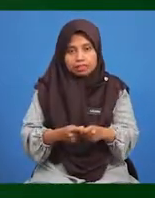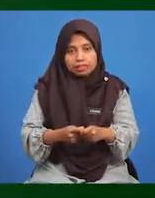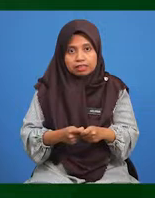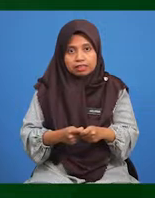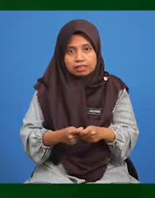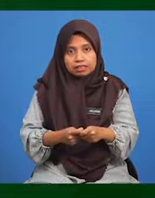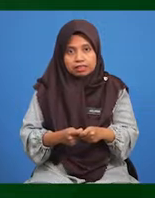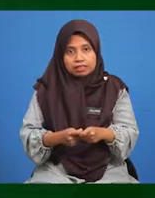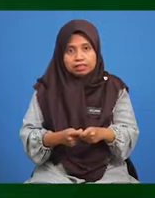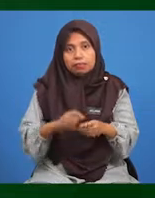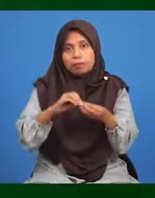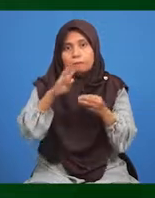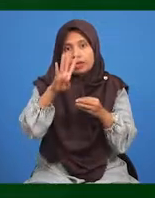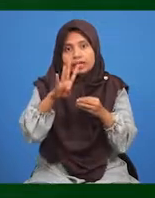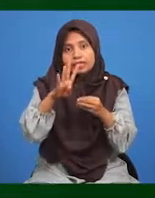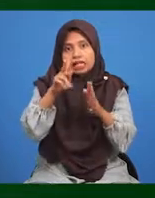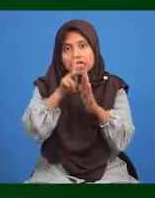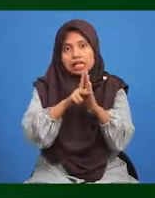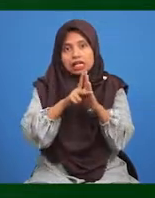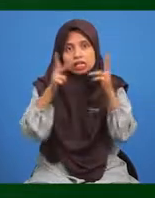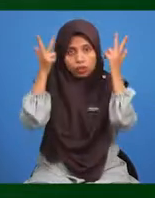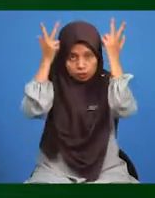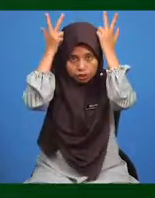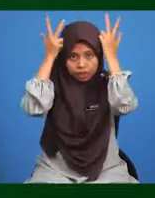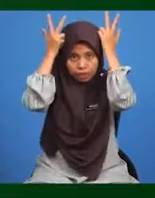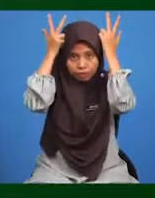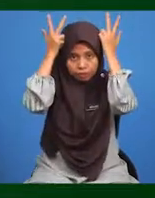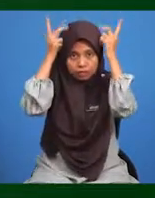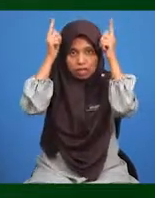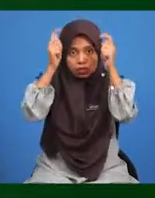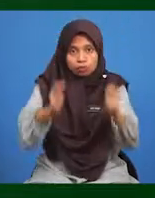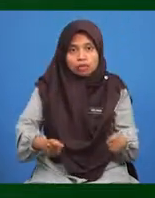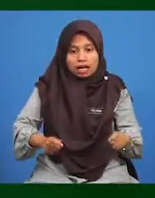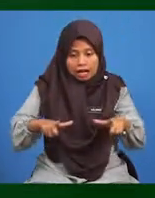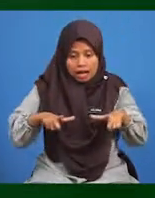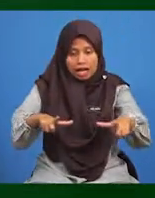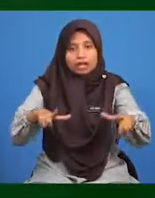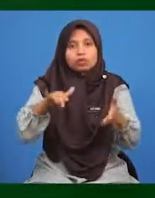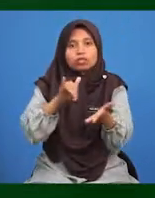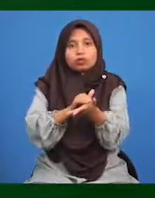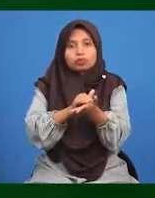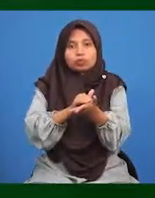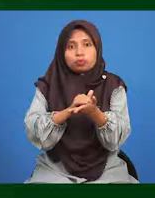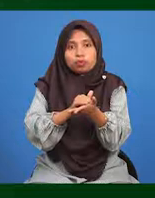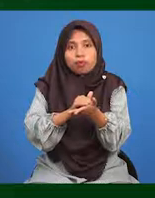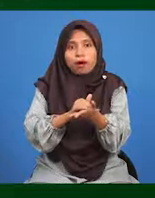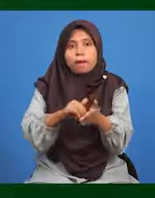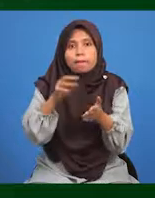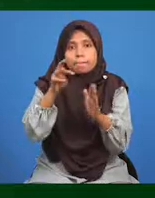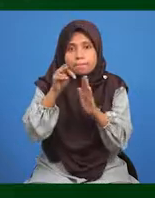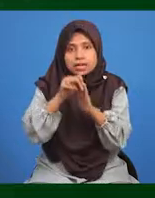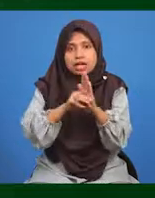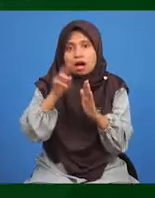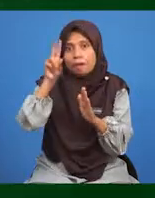ialah kekuda. Tukang kayu itu memasang kekuda yang